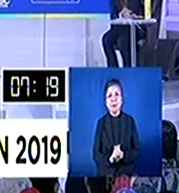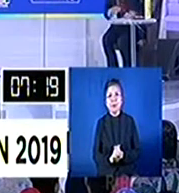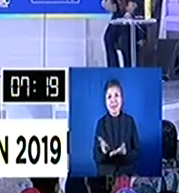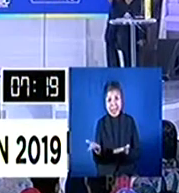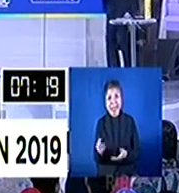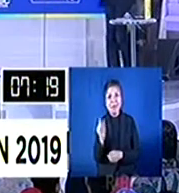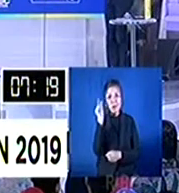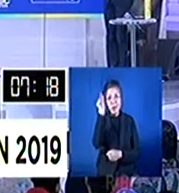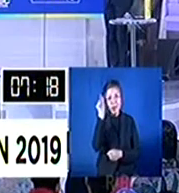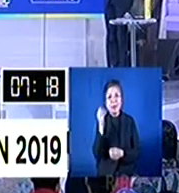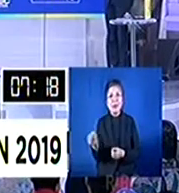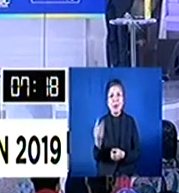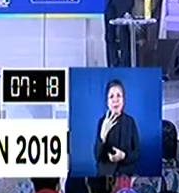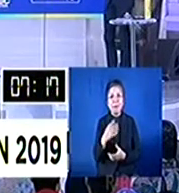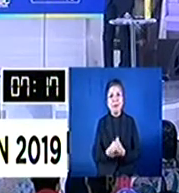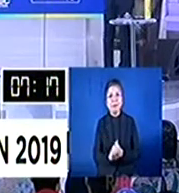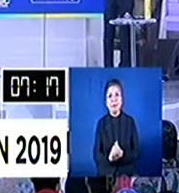Silakan Pak Sandi.